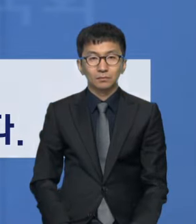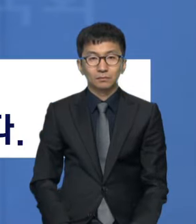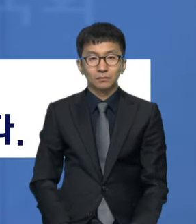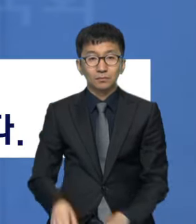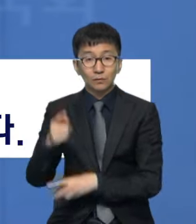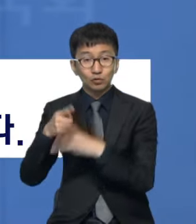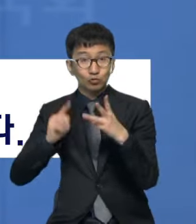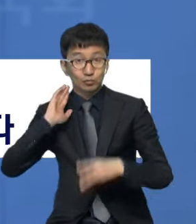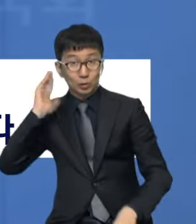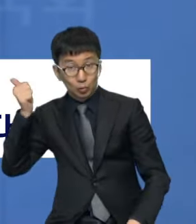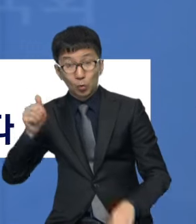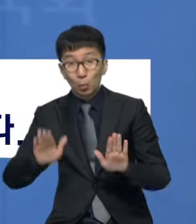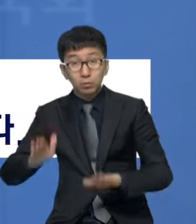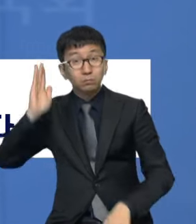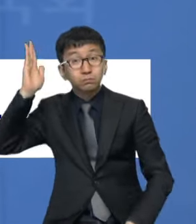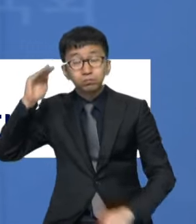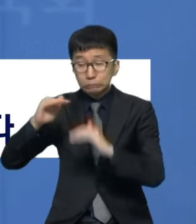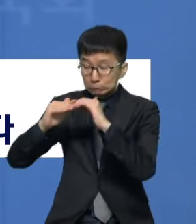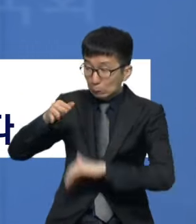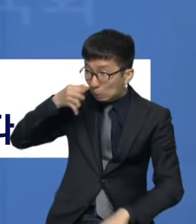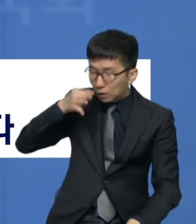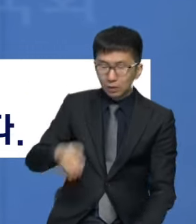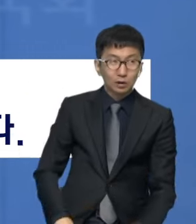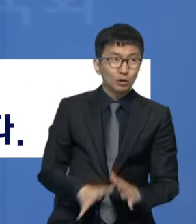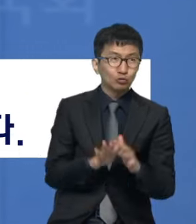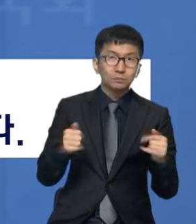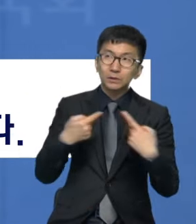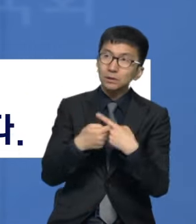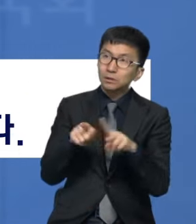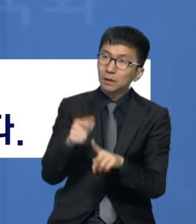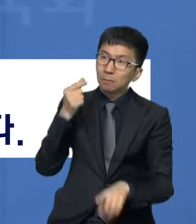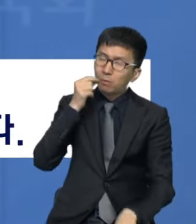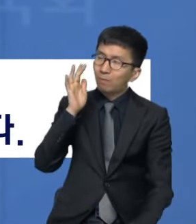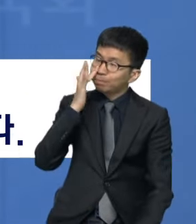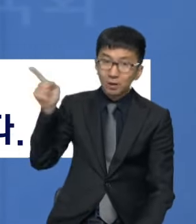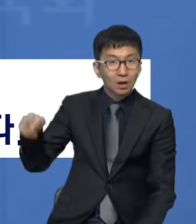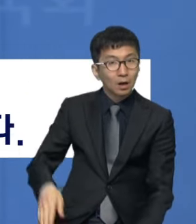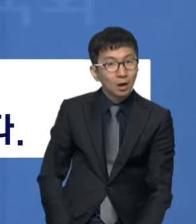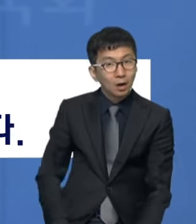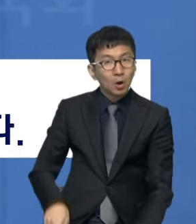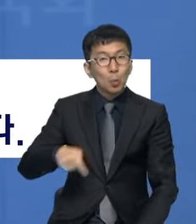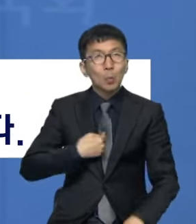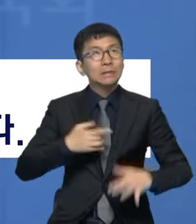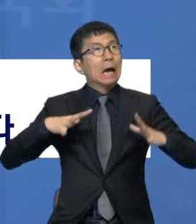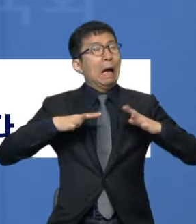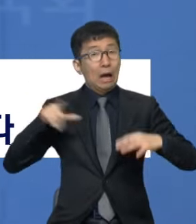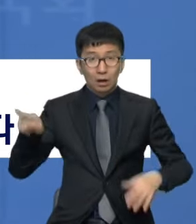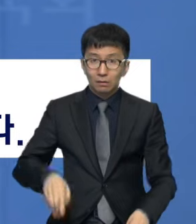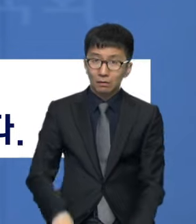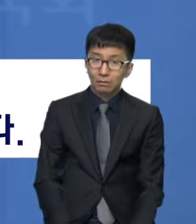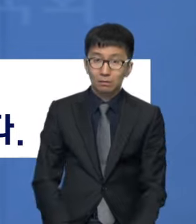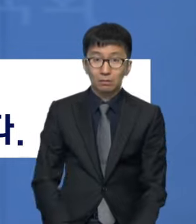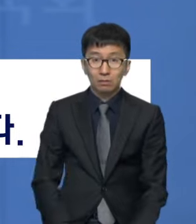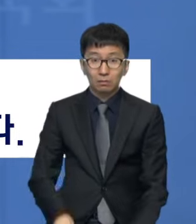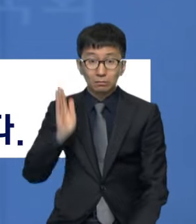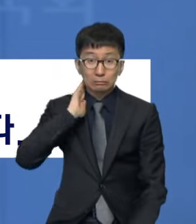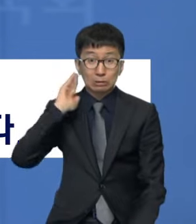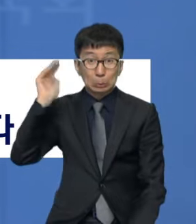윤석열 대통령의 오늘 국정 브리핑은 국민 누구도 납득하지 못할 자화자찬으로 가득했습니다.